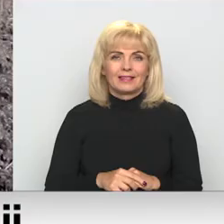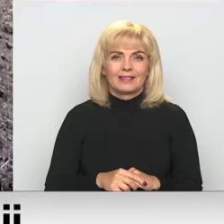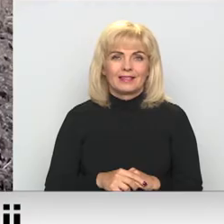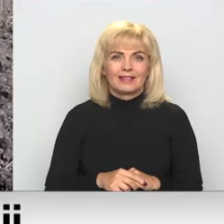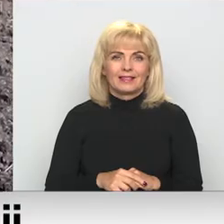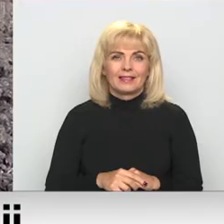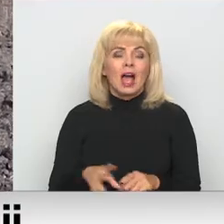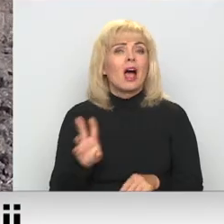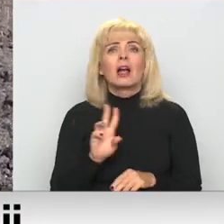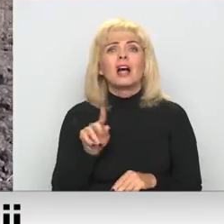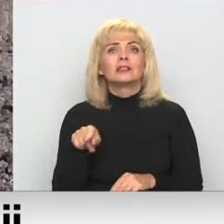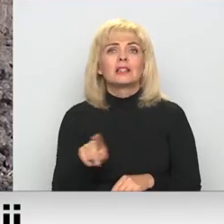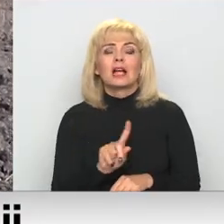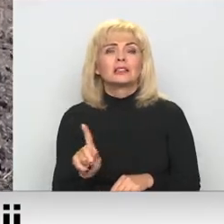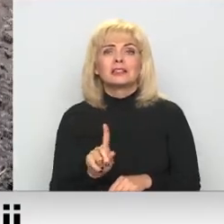Un kas tas ir?